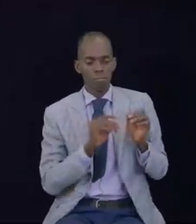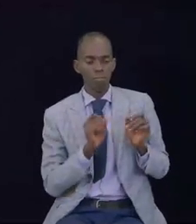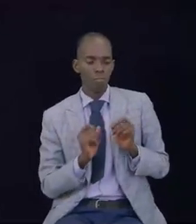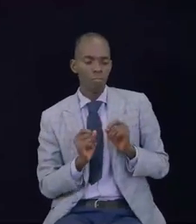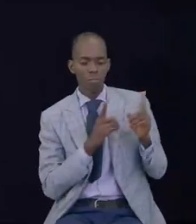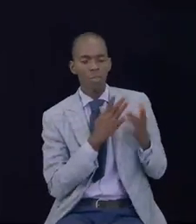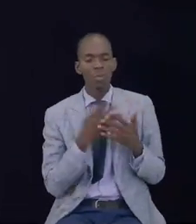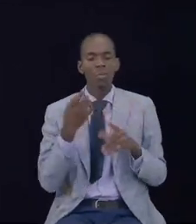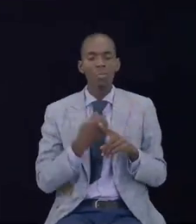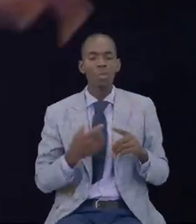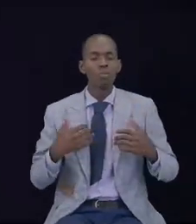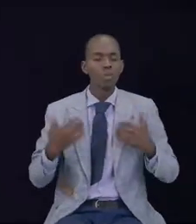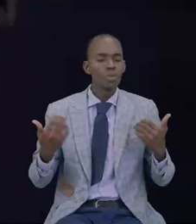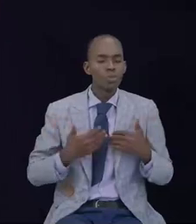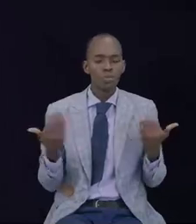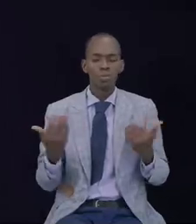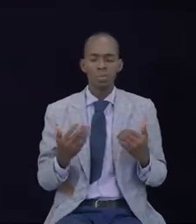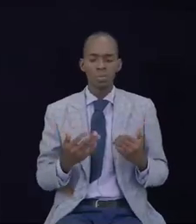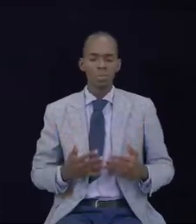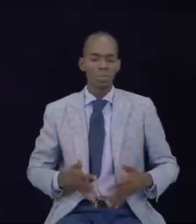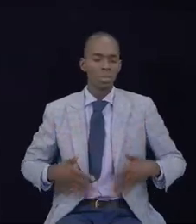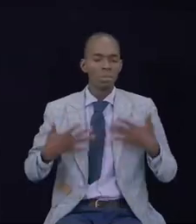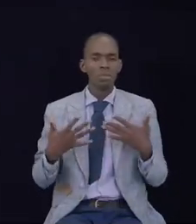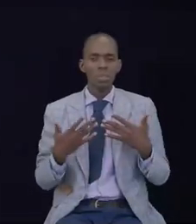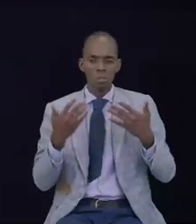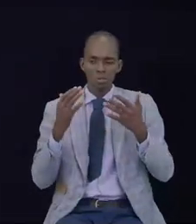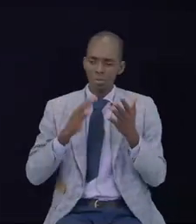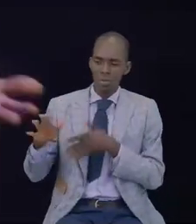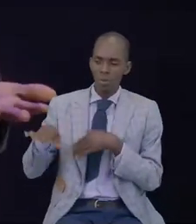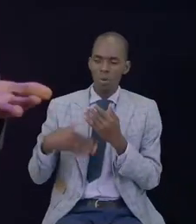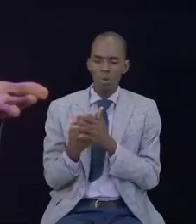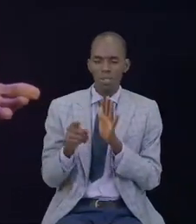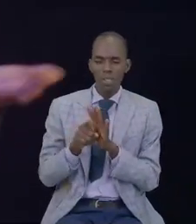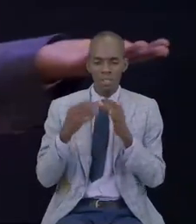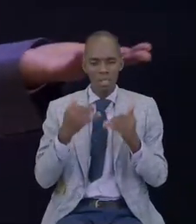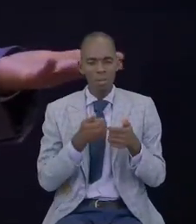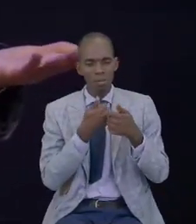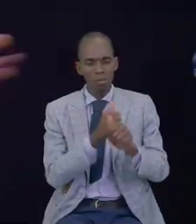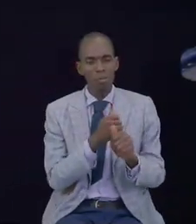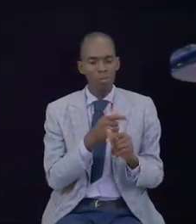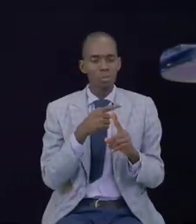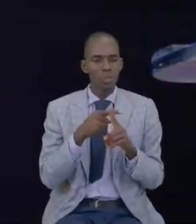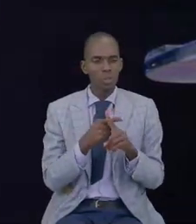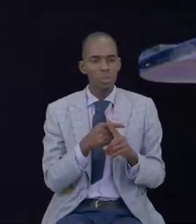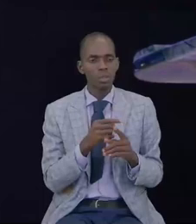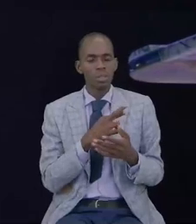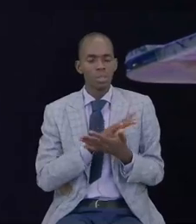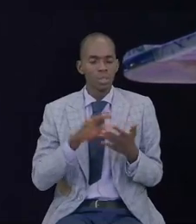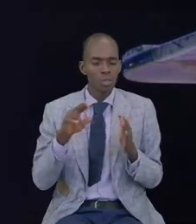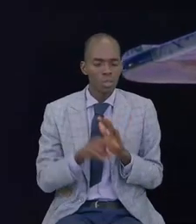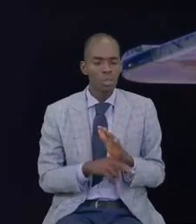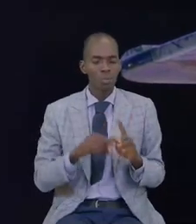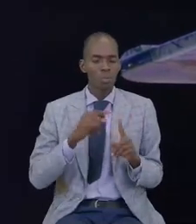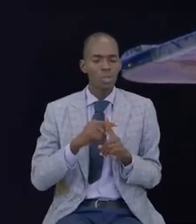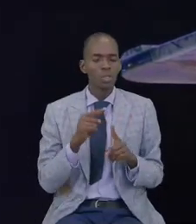négatif. Ajoute maintenant le positif et recherche la justice, la foi, la charité, la paix avec ceux qui